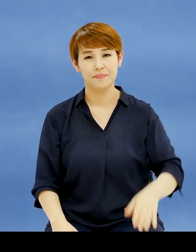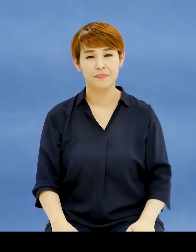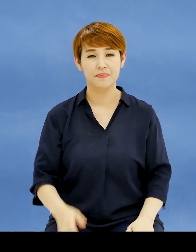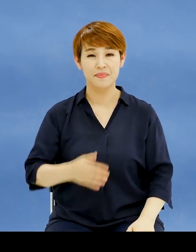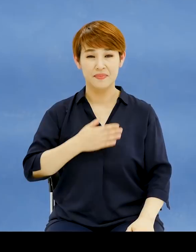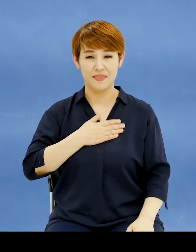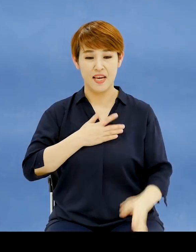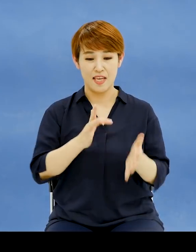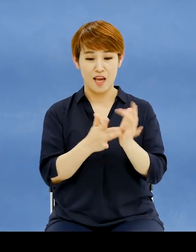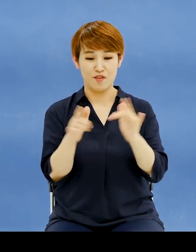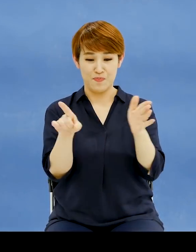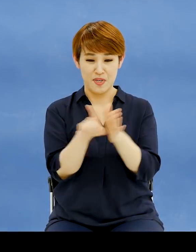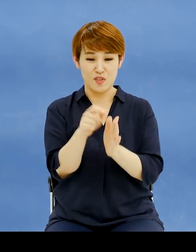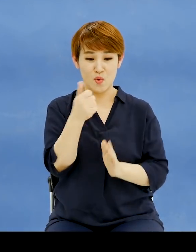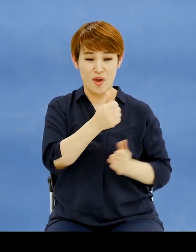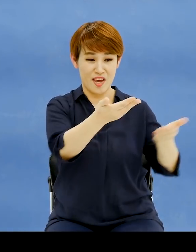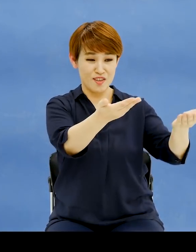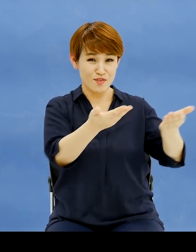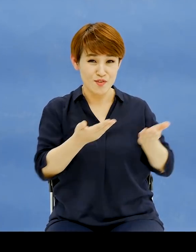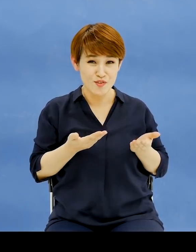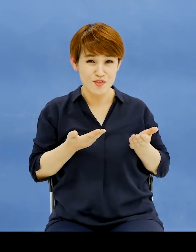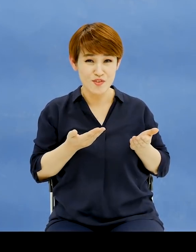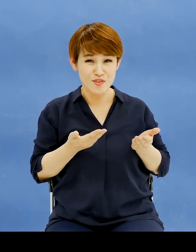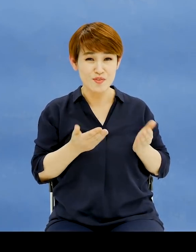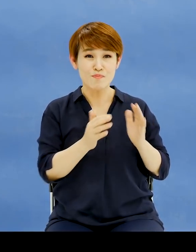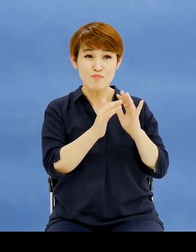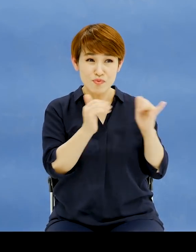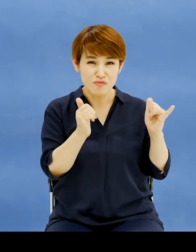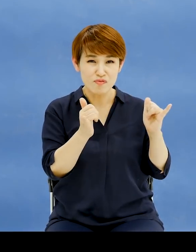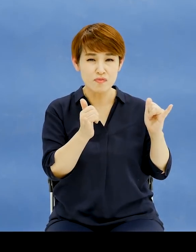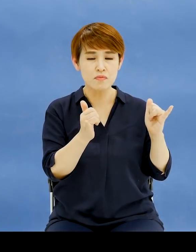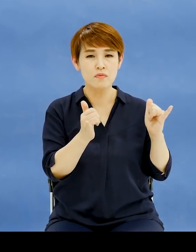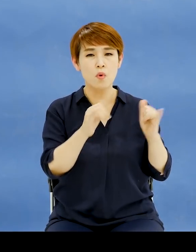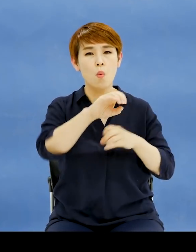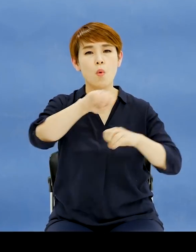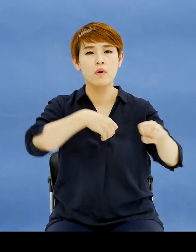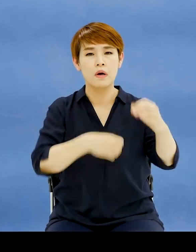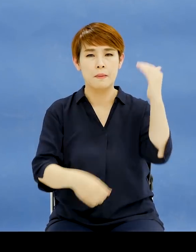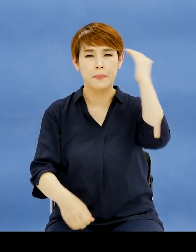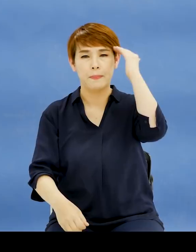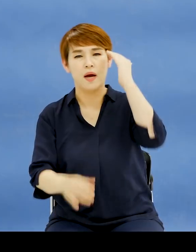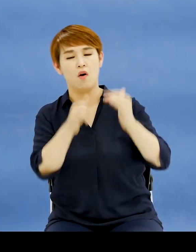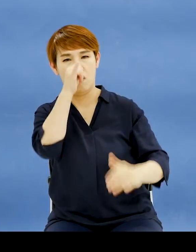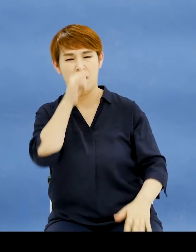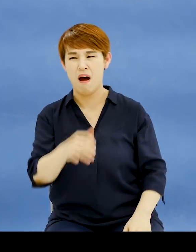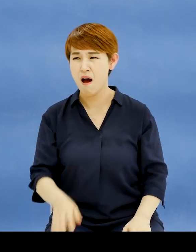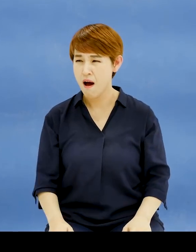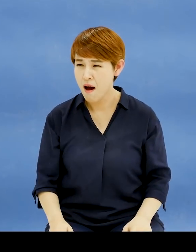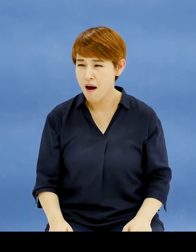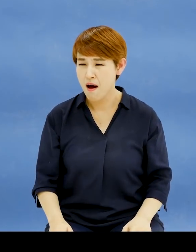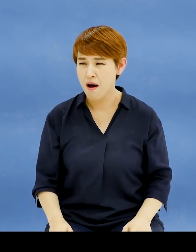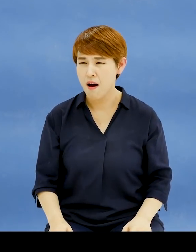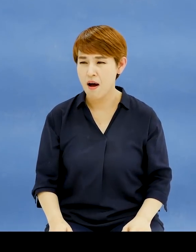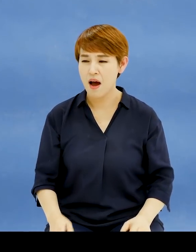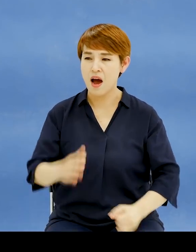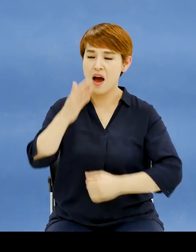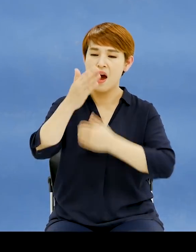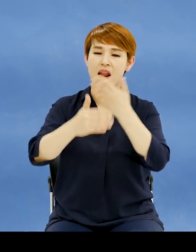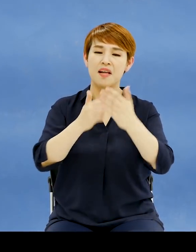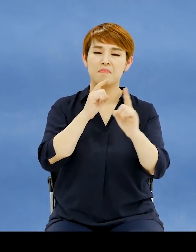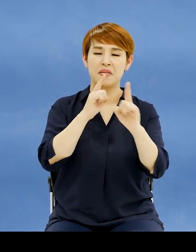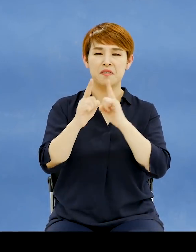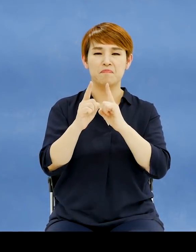저희를 믿게 소개시켜 주신 그분이 이제 저희 가정을 굉장히 어렵게 그러니까 하나님을 전해주셨다.